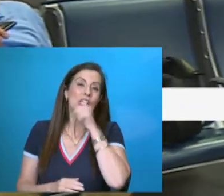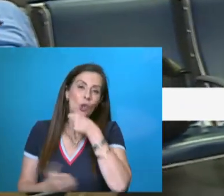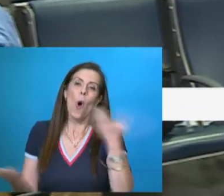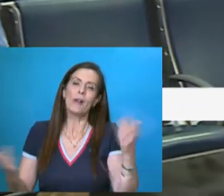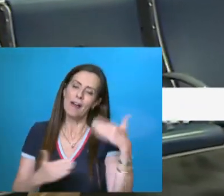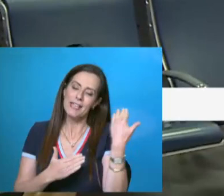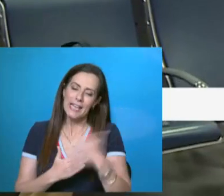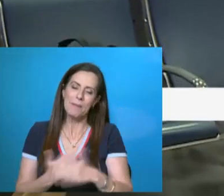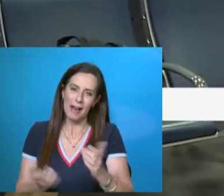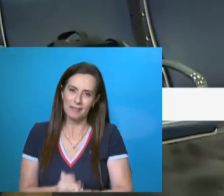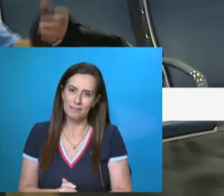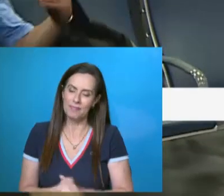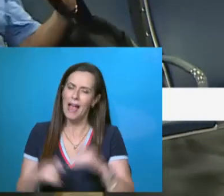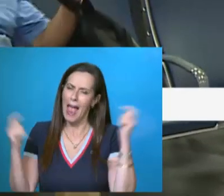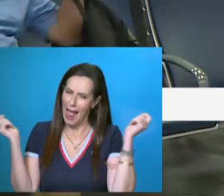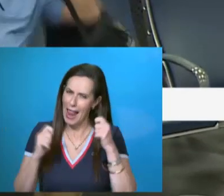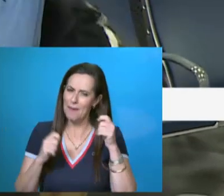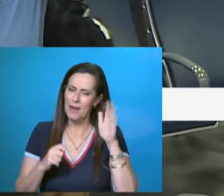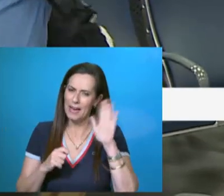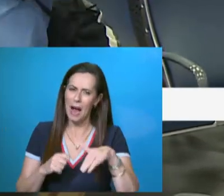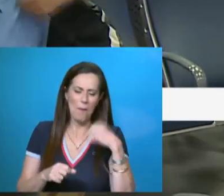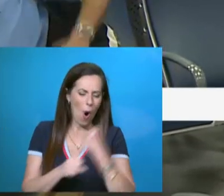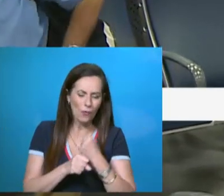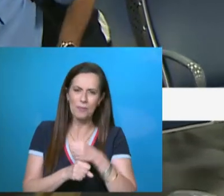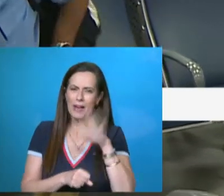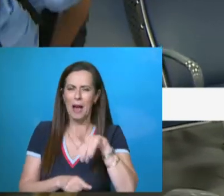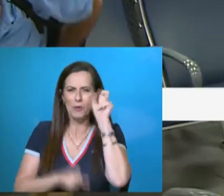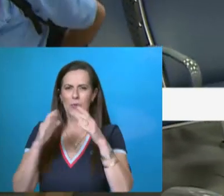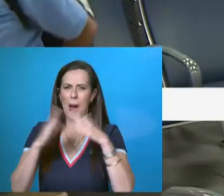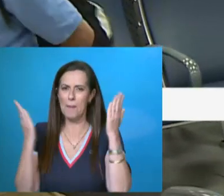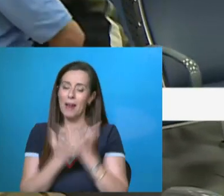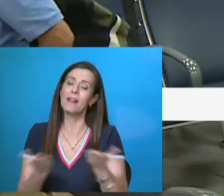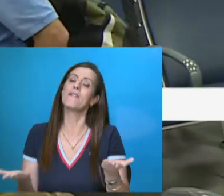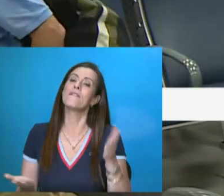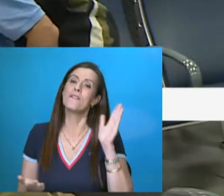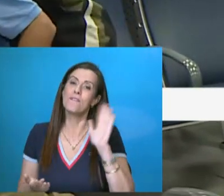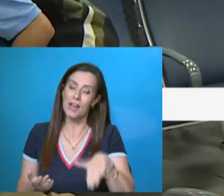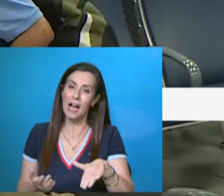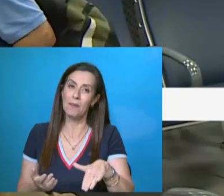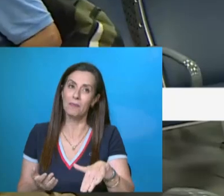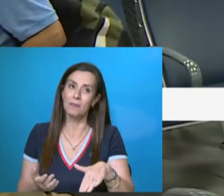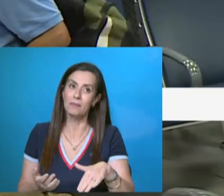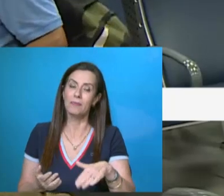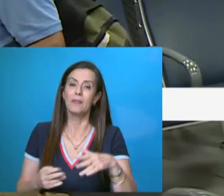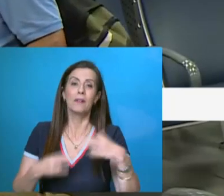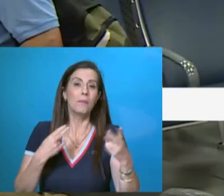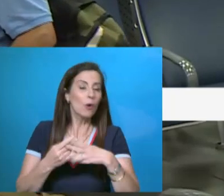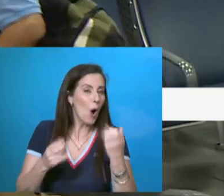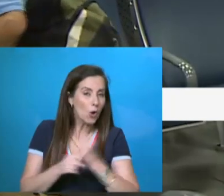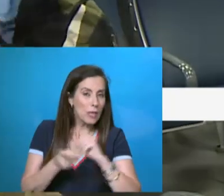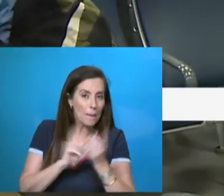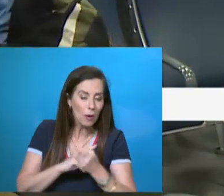חי, הלם גדול, גם של העובדים, גם של האלתים, ובדרך 16,000 יחידות דיור